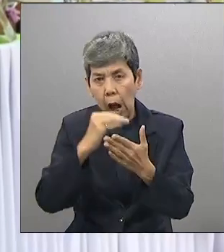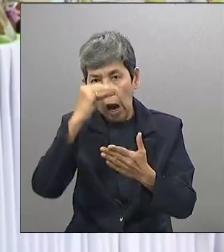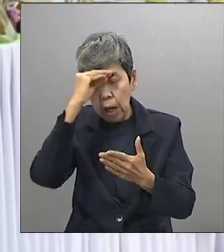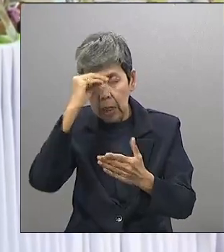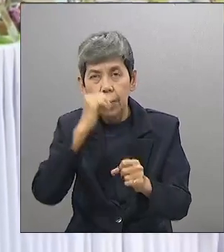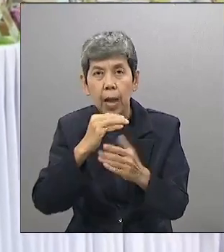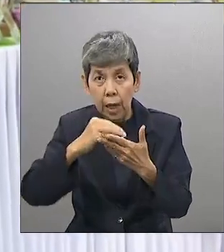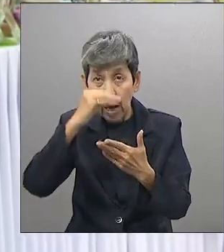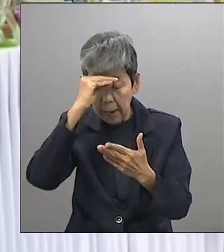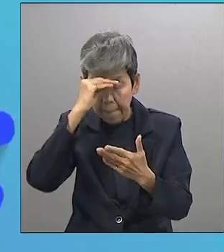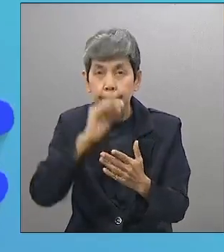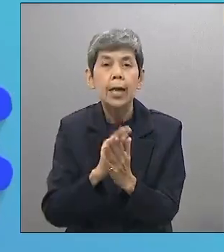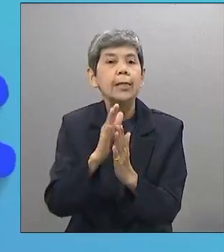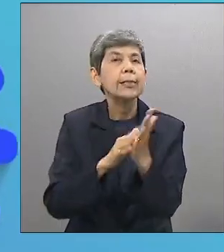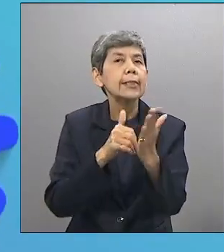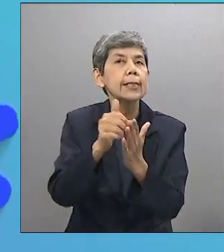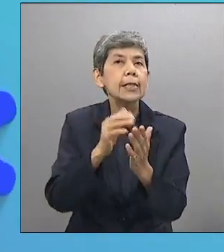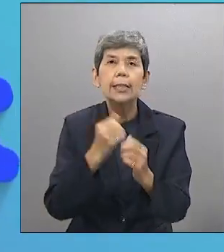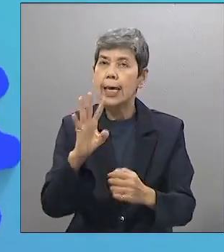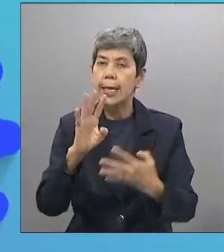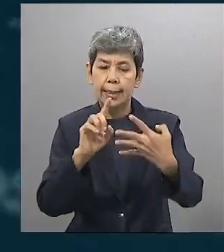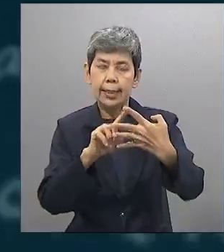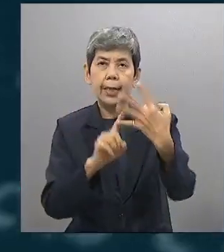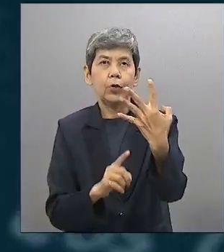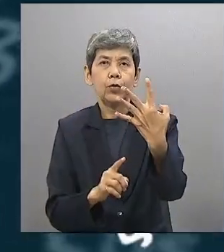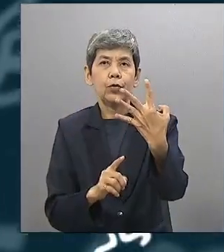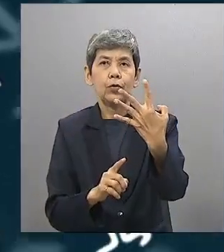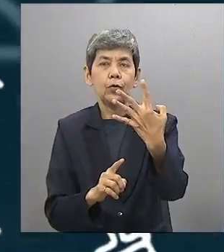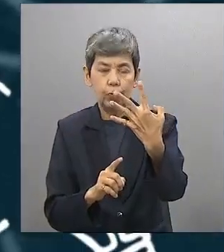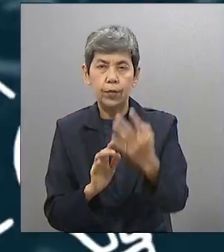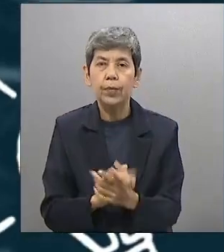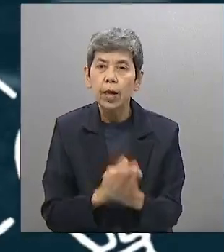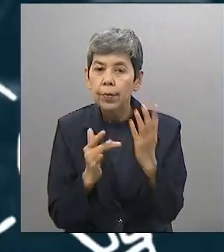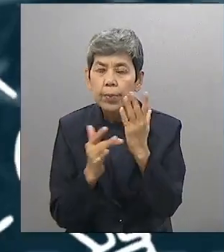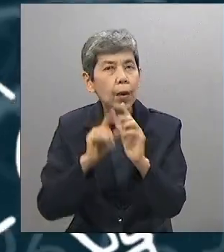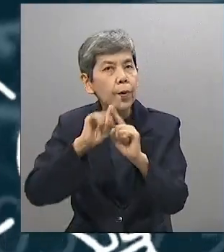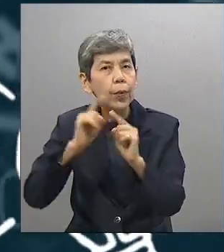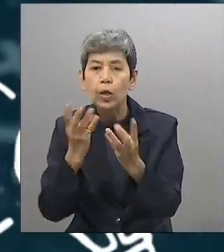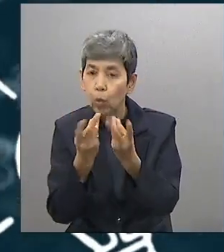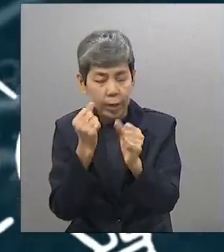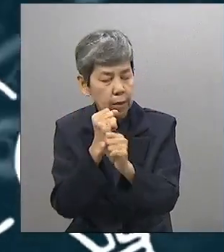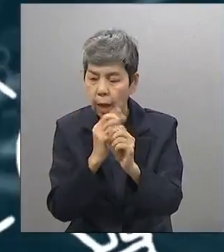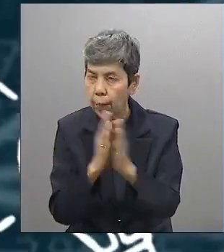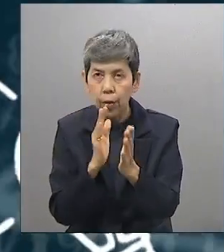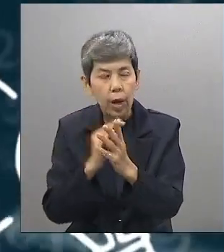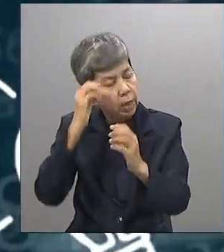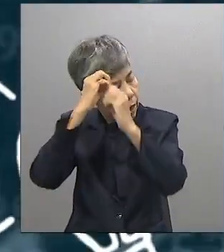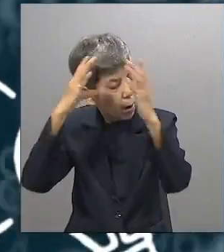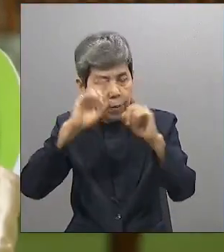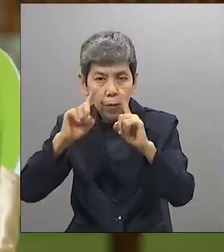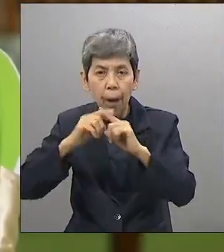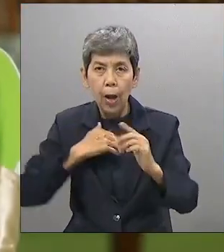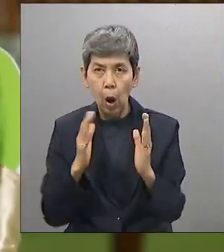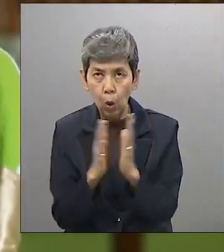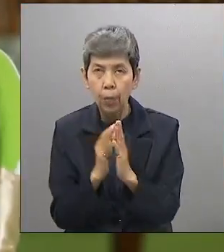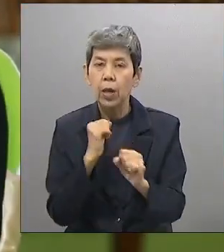สาย STEM คือ4 สาระวิชาคือ Science, Technology, Engineering แล้วก็ Mathematicsเราบุรนาการเรื่พวกนี้เข้าไป